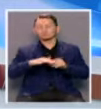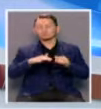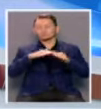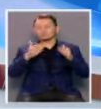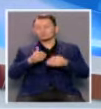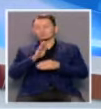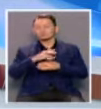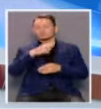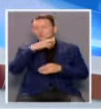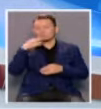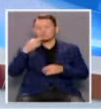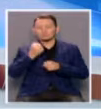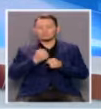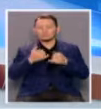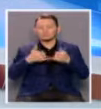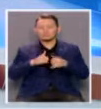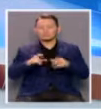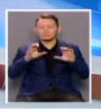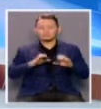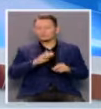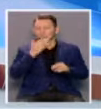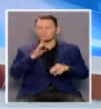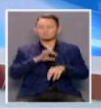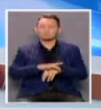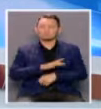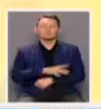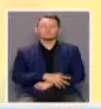мен кәуап дайындайтын дәмхананың заңсыз қызмет еткені анықталды.